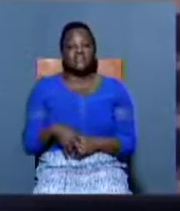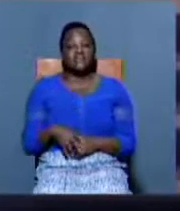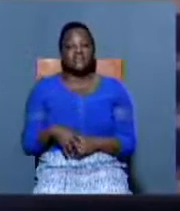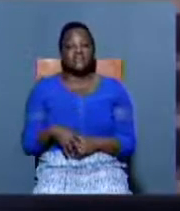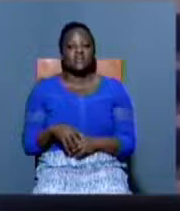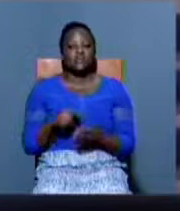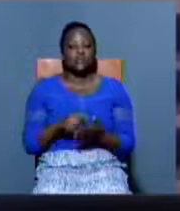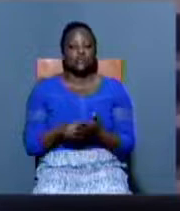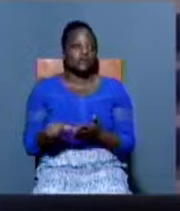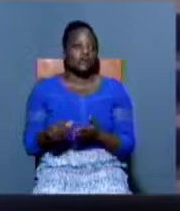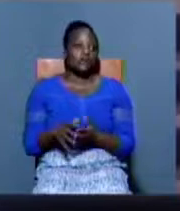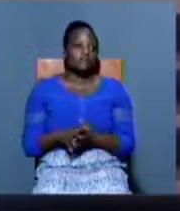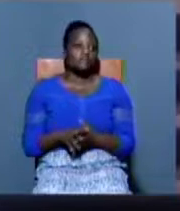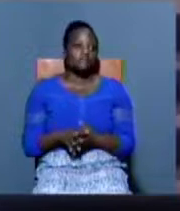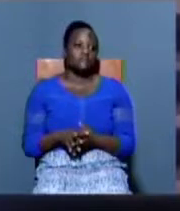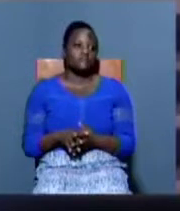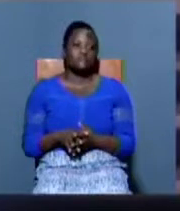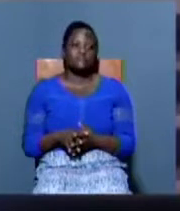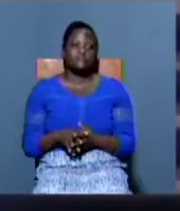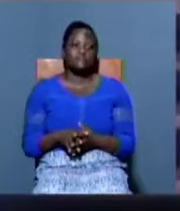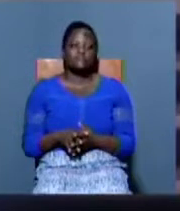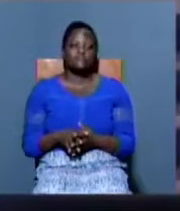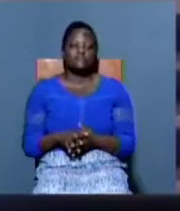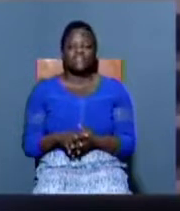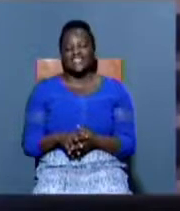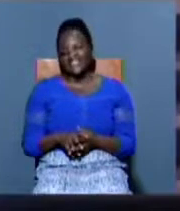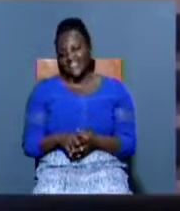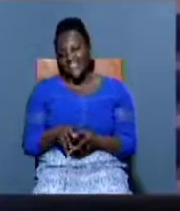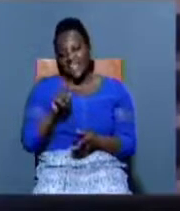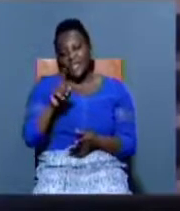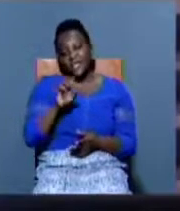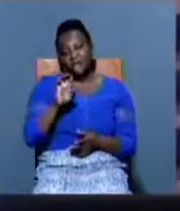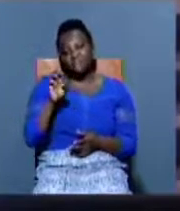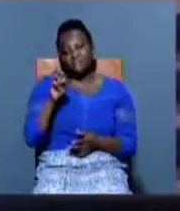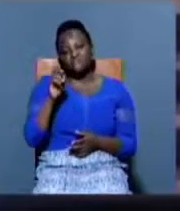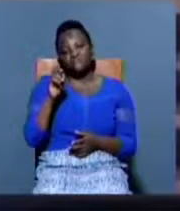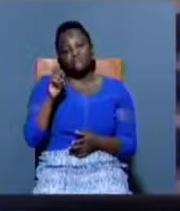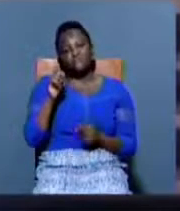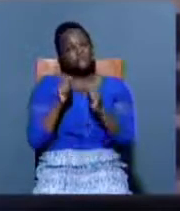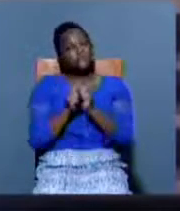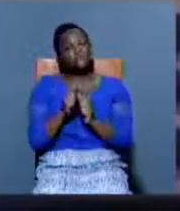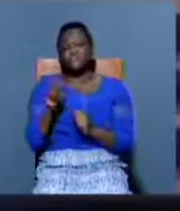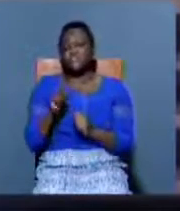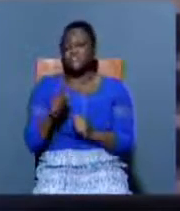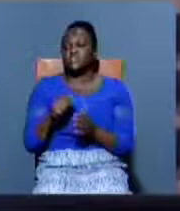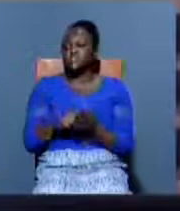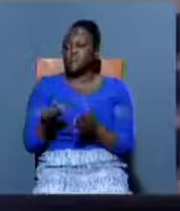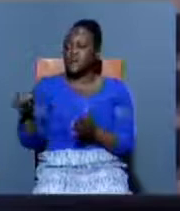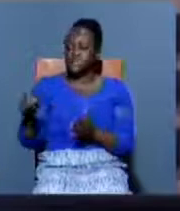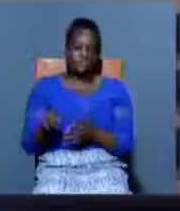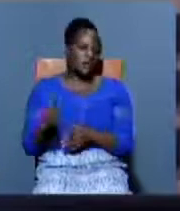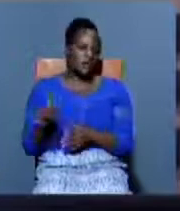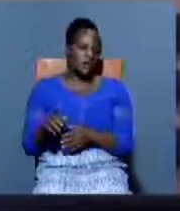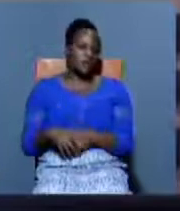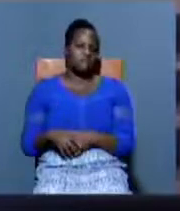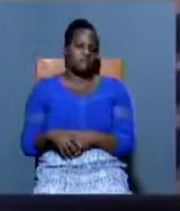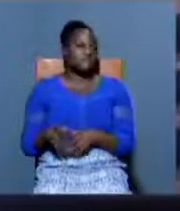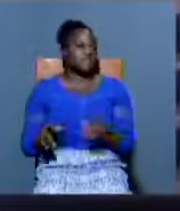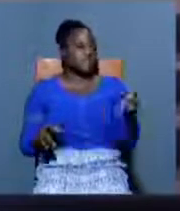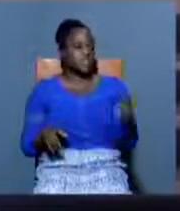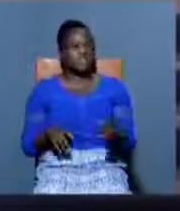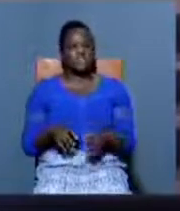duka. Hiyo 10,000 usiende kwa lama, nenda kwa mangi. Dagaa zake pale kilo, dagaa zake pale shilingi 3,000, ukienda kwa huyu shilingi